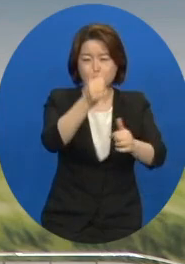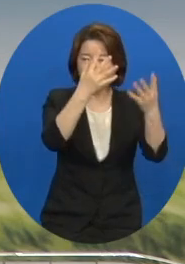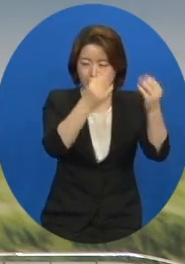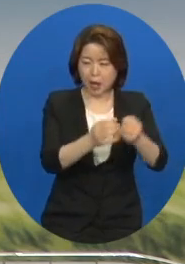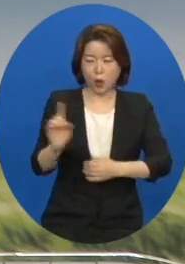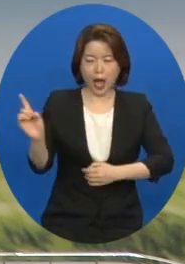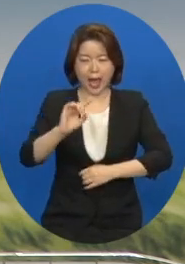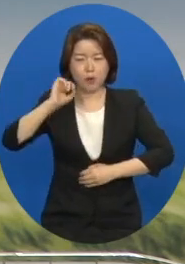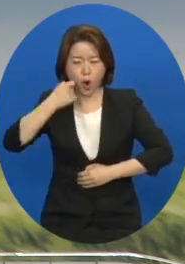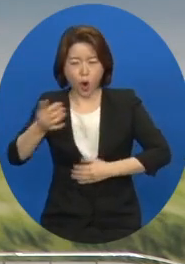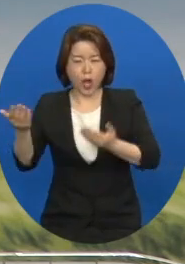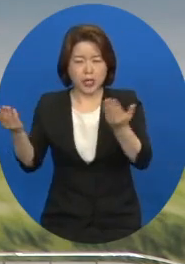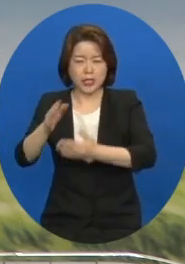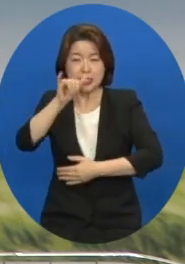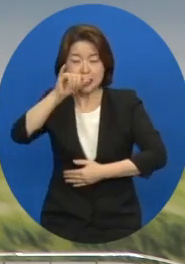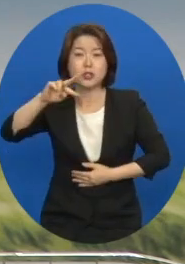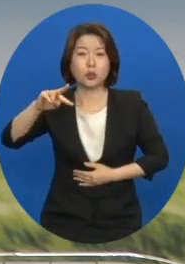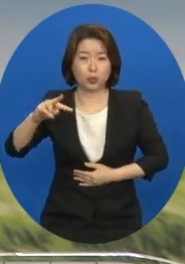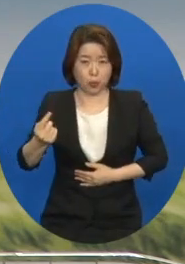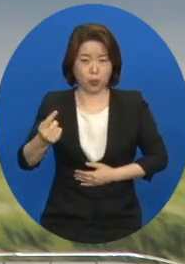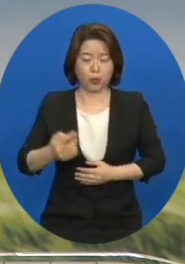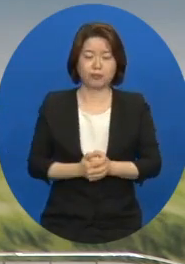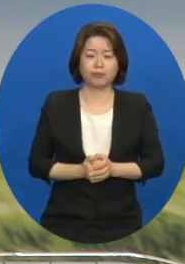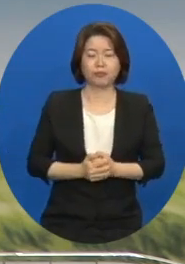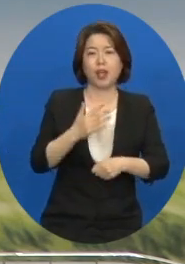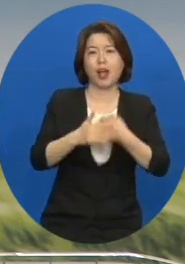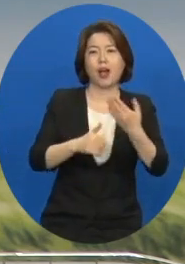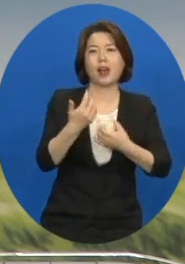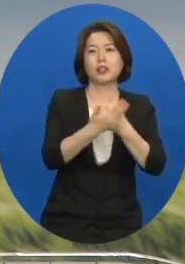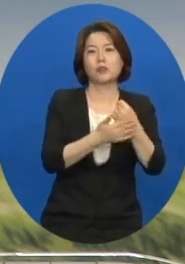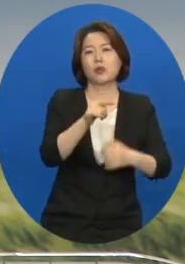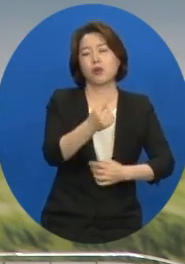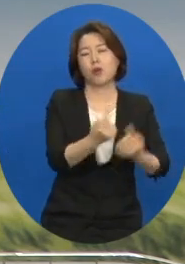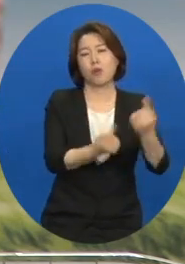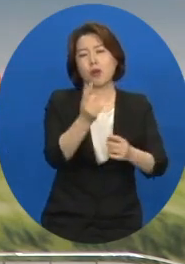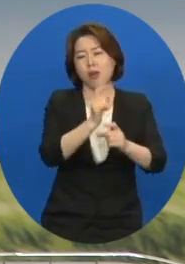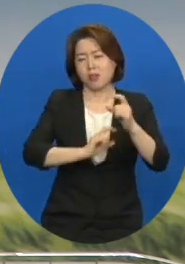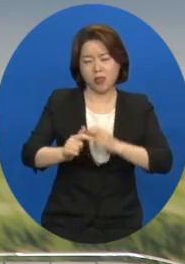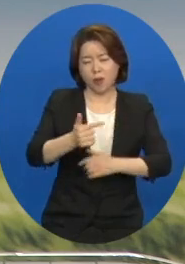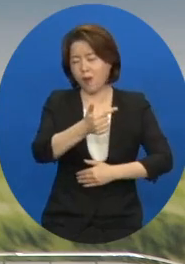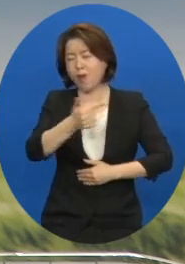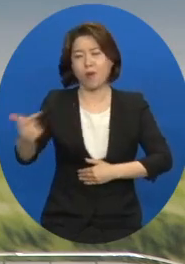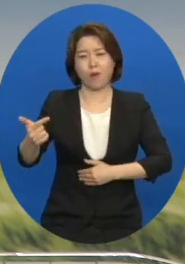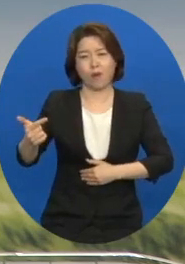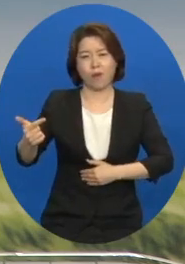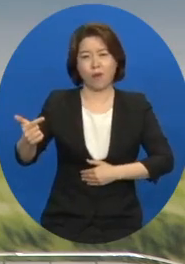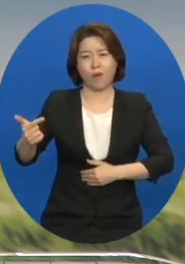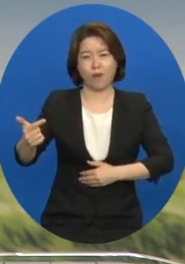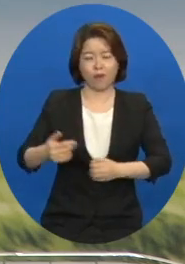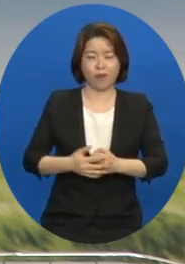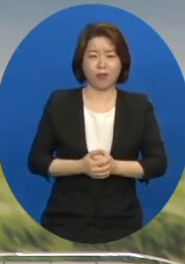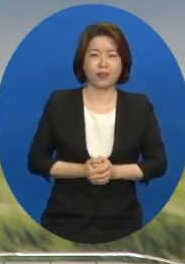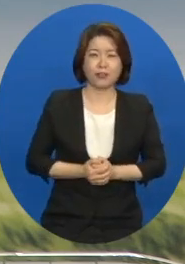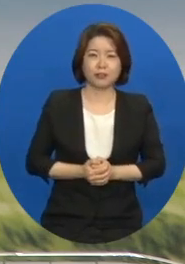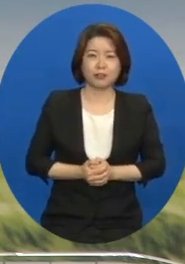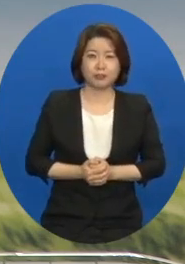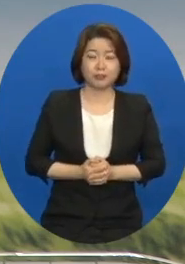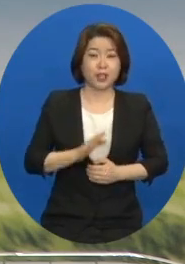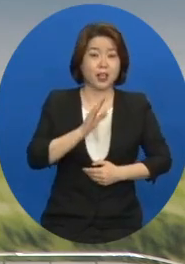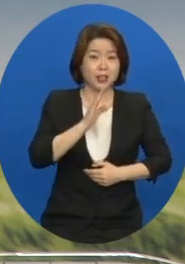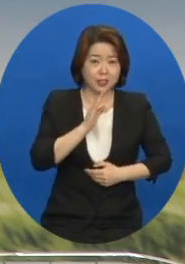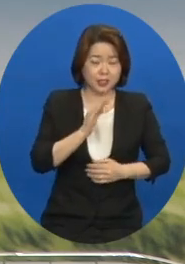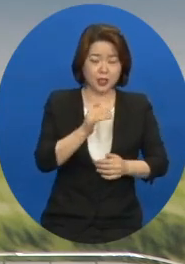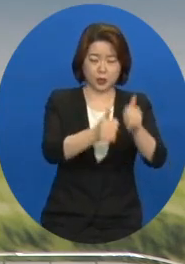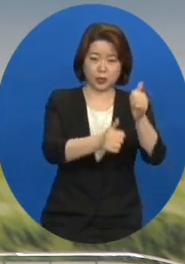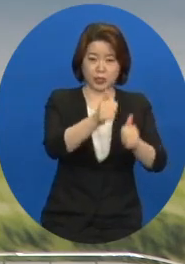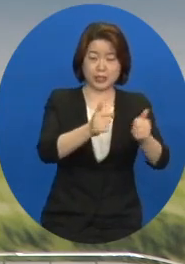아무리 어려운 일이 있어도 하나님의 은혜는 그보다 비교할 수 없이 크고 놀랍다는 겁니다. 실제로